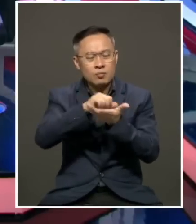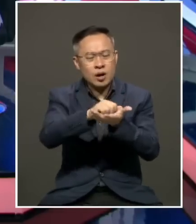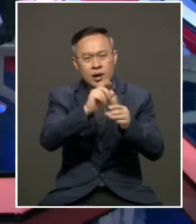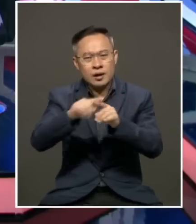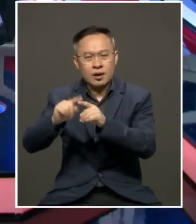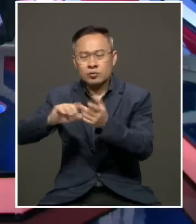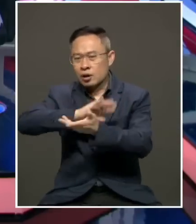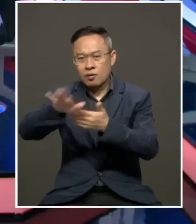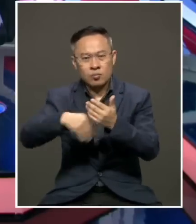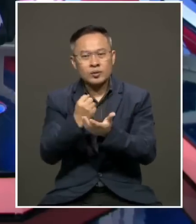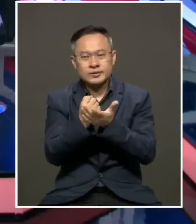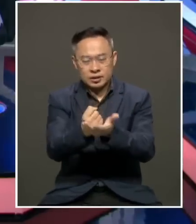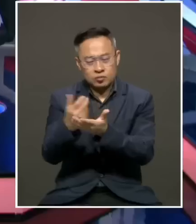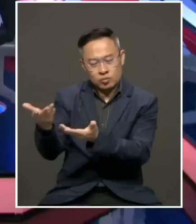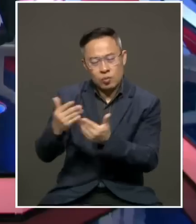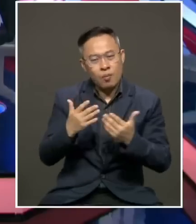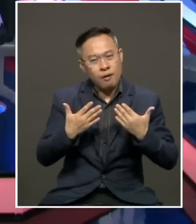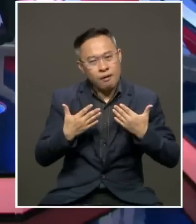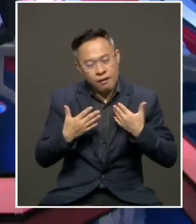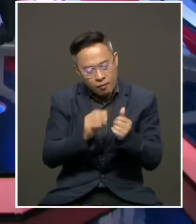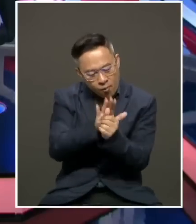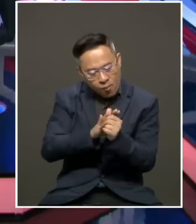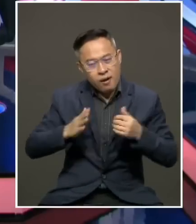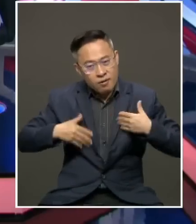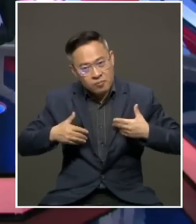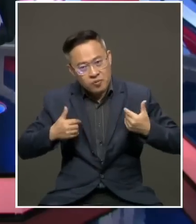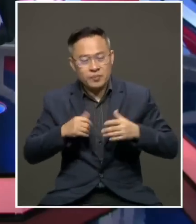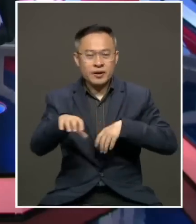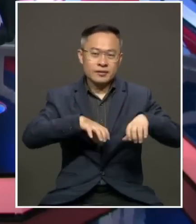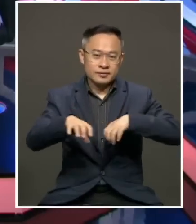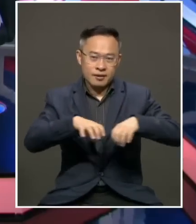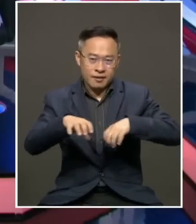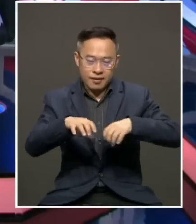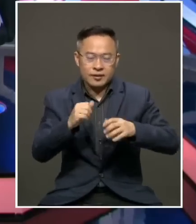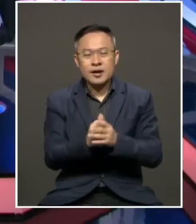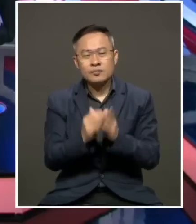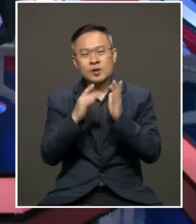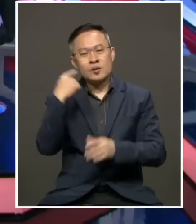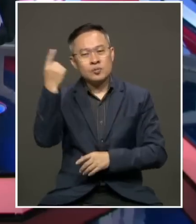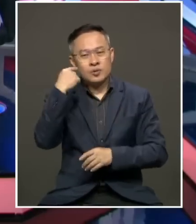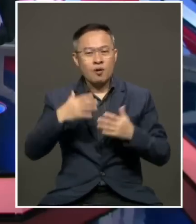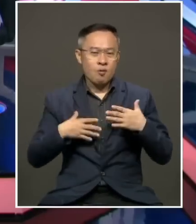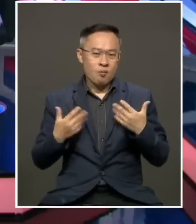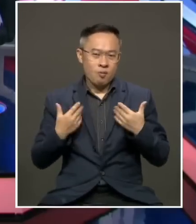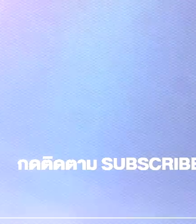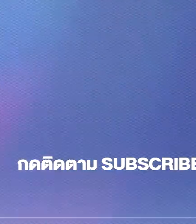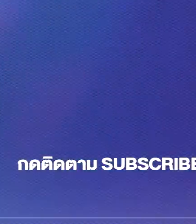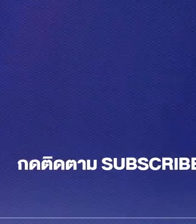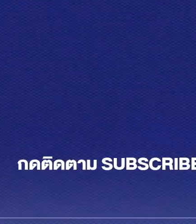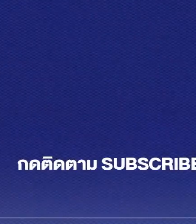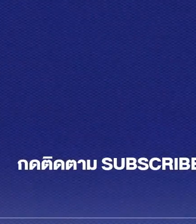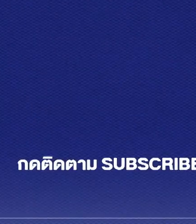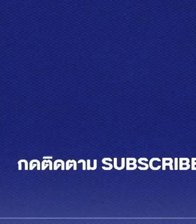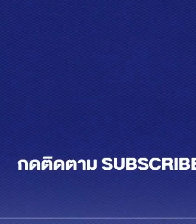ก็ตามที่เข้ามาในประเทศด้วยการต้อนรับอย่างอบอุ่นแล้วก็มีการปรับในเรื่องของคุณอาจจะเที่ยวสนุกได้มากขึ้นที่กาตาร์ด้วย